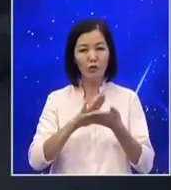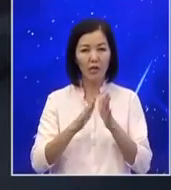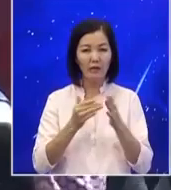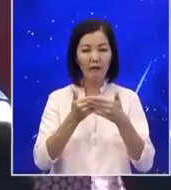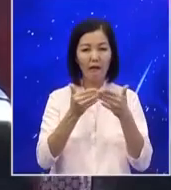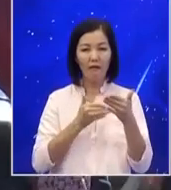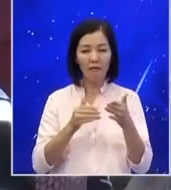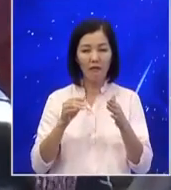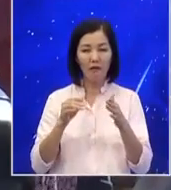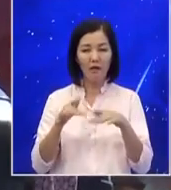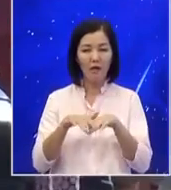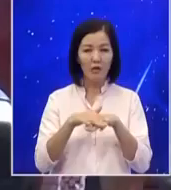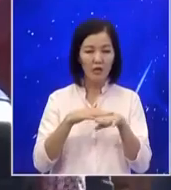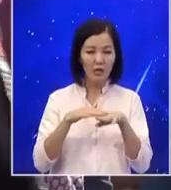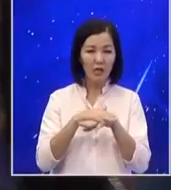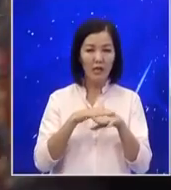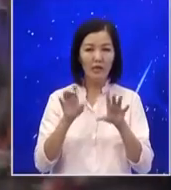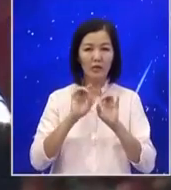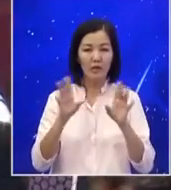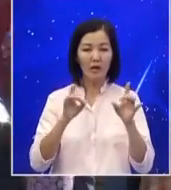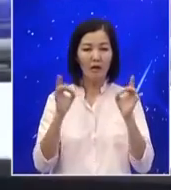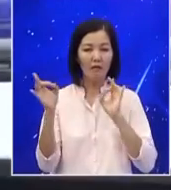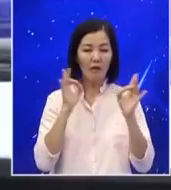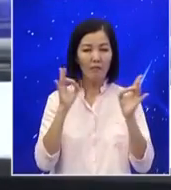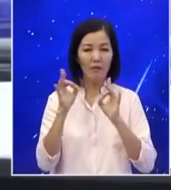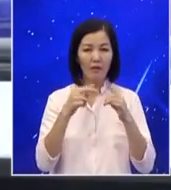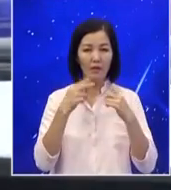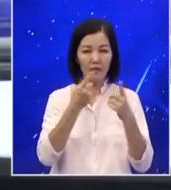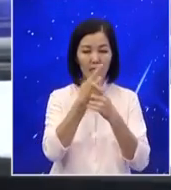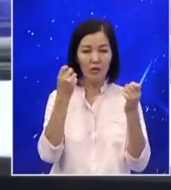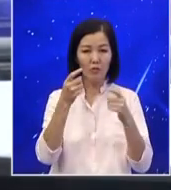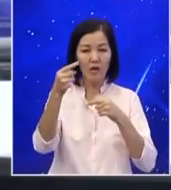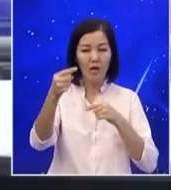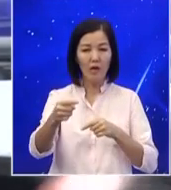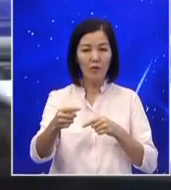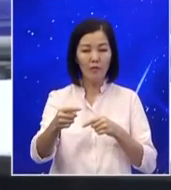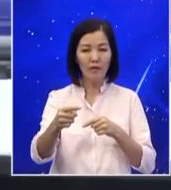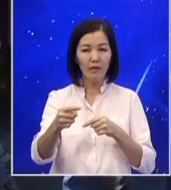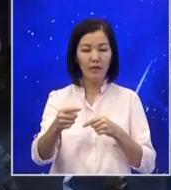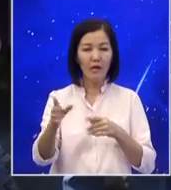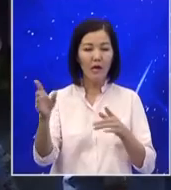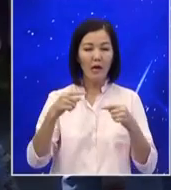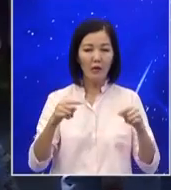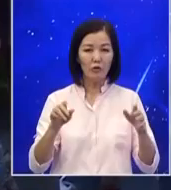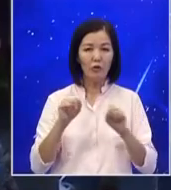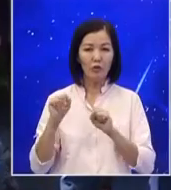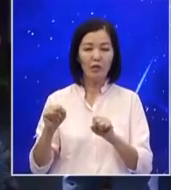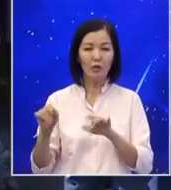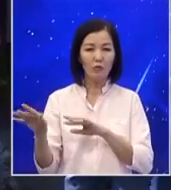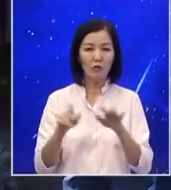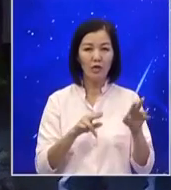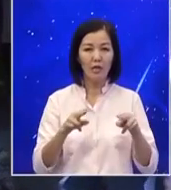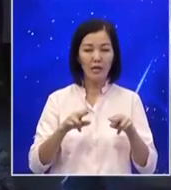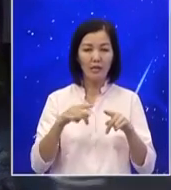шарасын тұрғындар көп жүретін орындардан бастады. Дабыл құралымен ескерту айтып, әлеуметтік арақашықтық пен санитайзерлерді қолданудың маңыздылығын еске